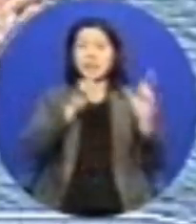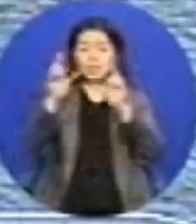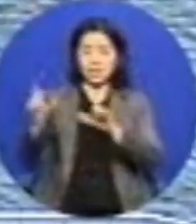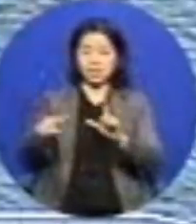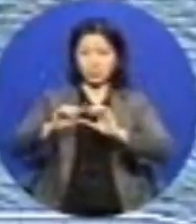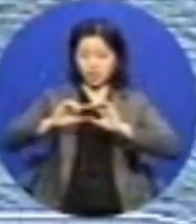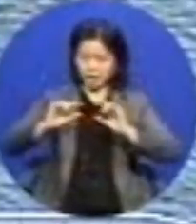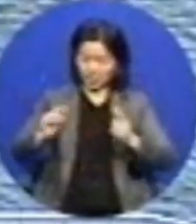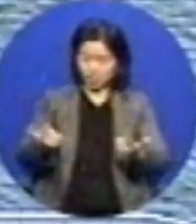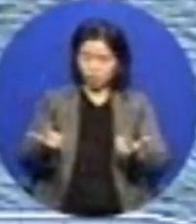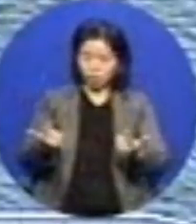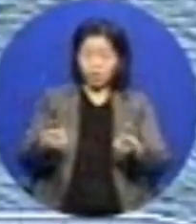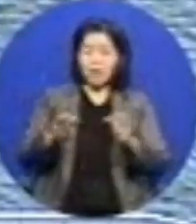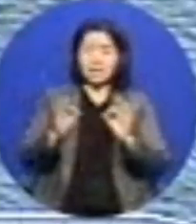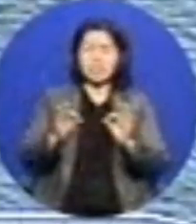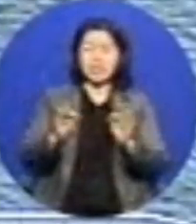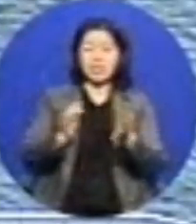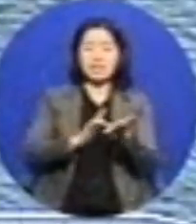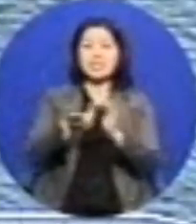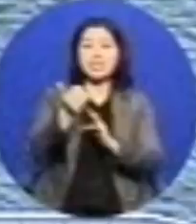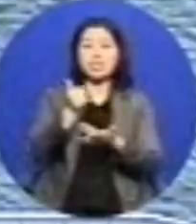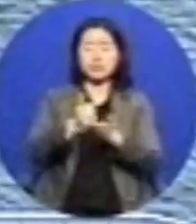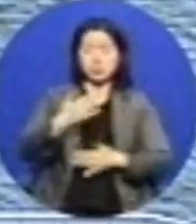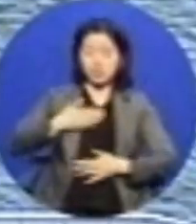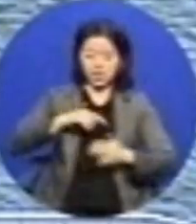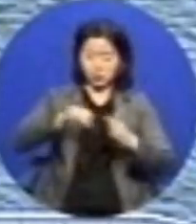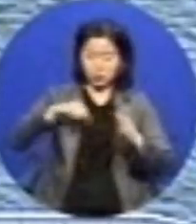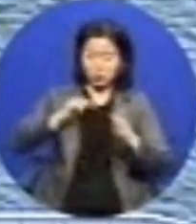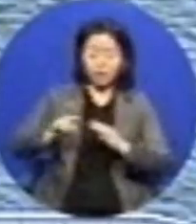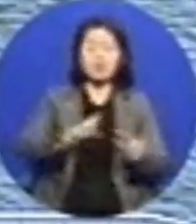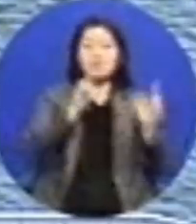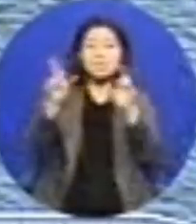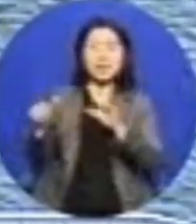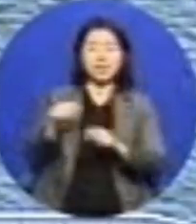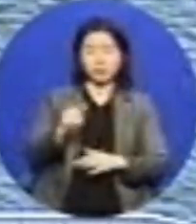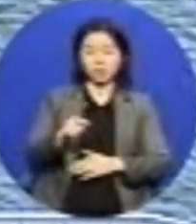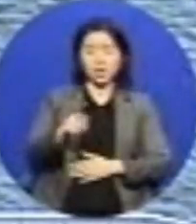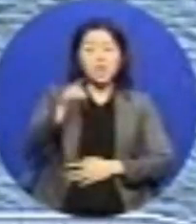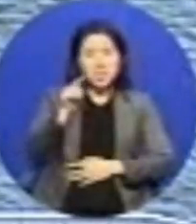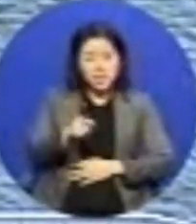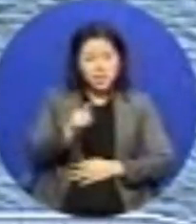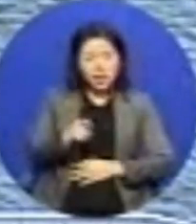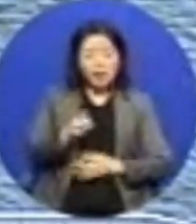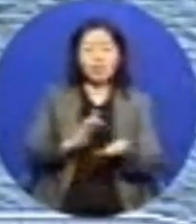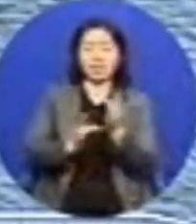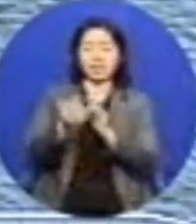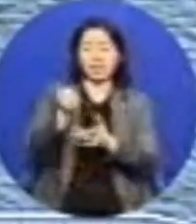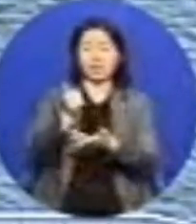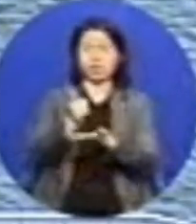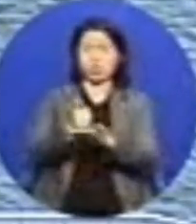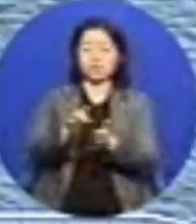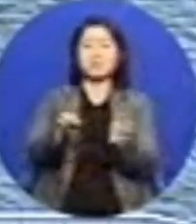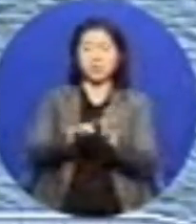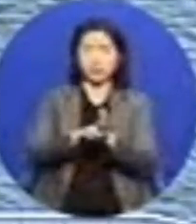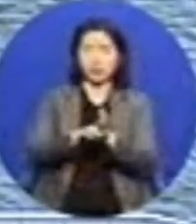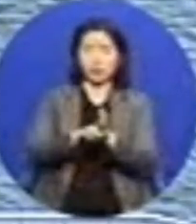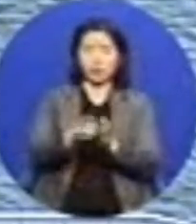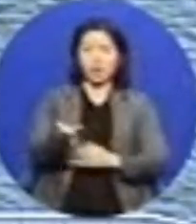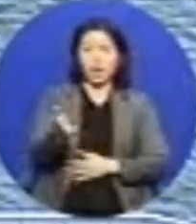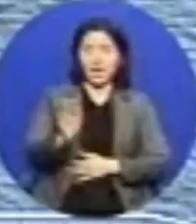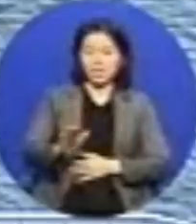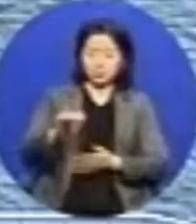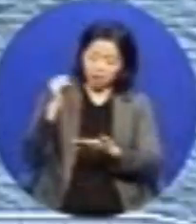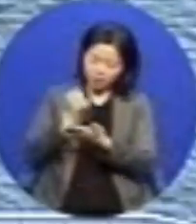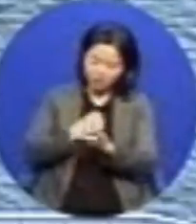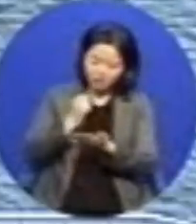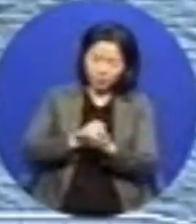이젠 예수님이 내 안에 사시는 것이라 예수를 믿는 거예요 그런데 안타깝게도 난 난